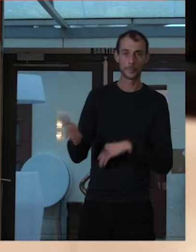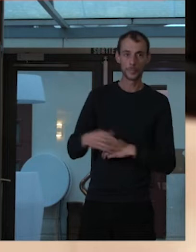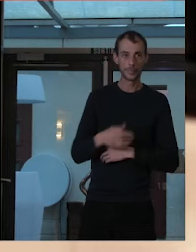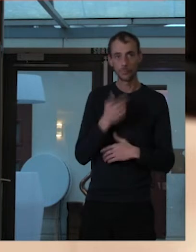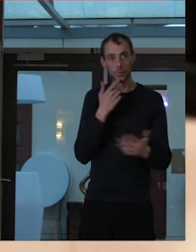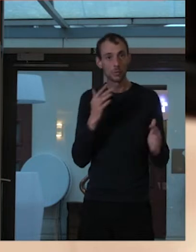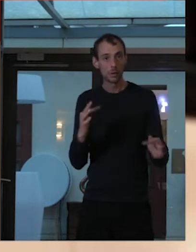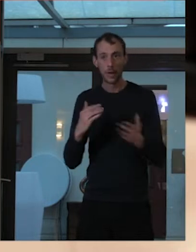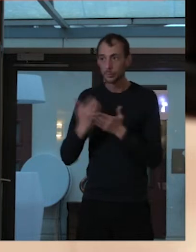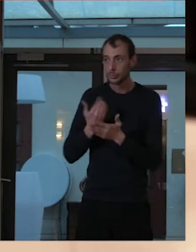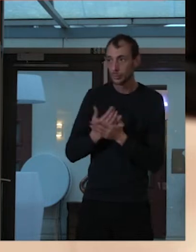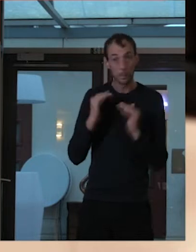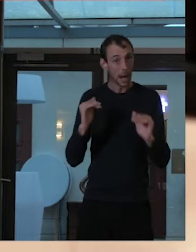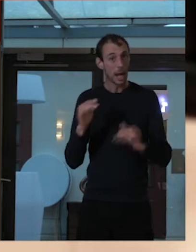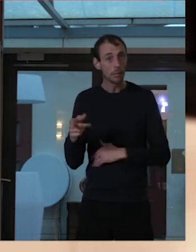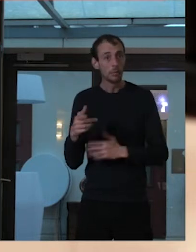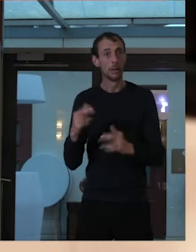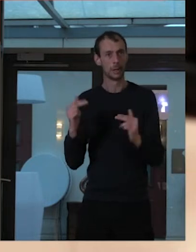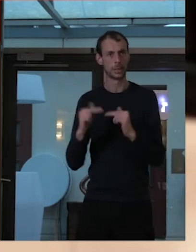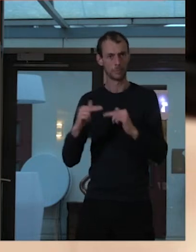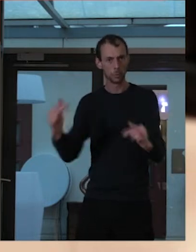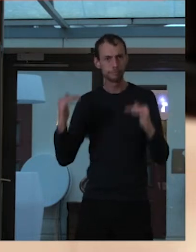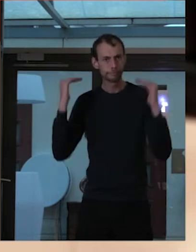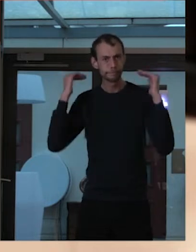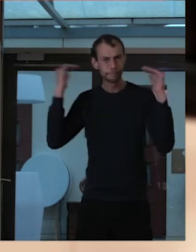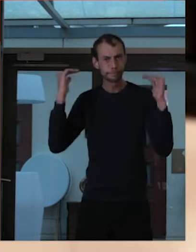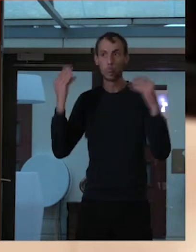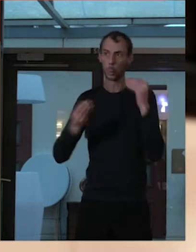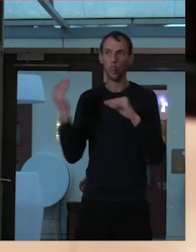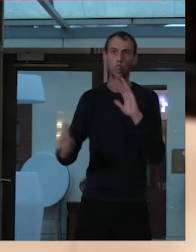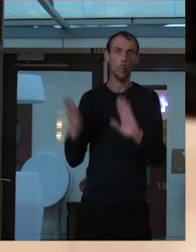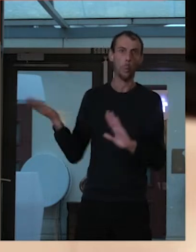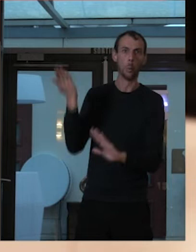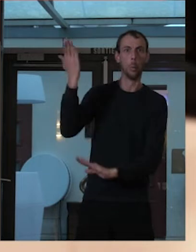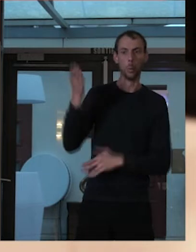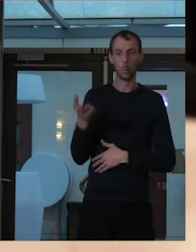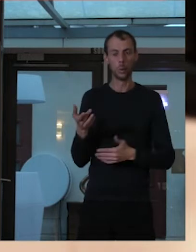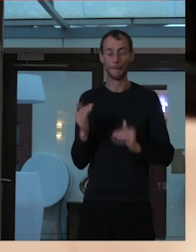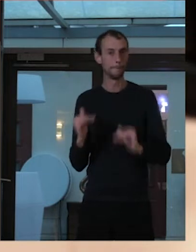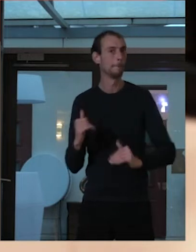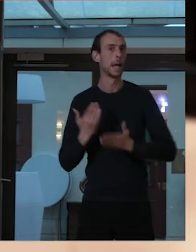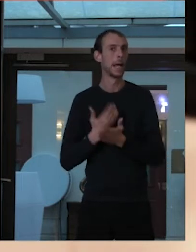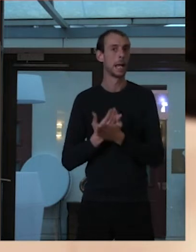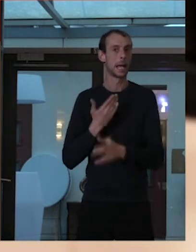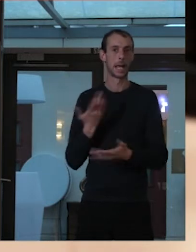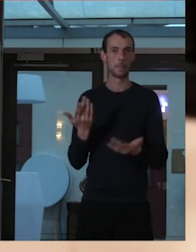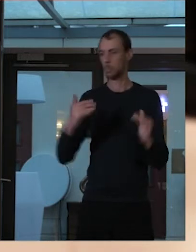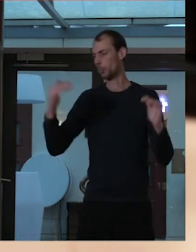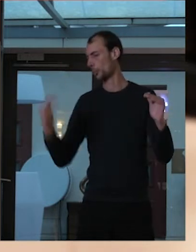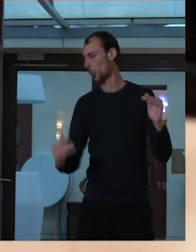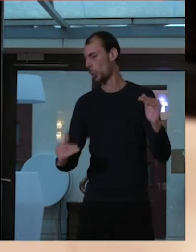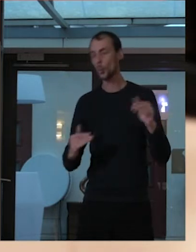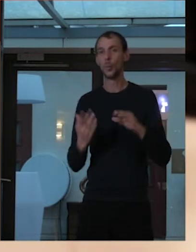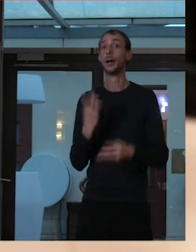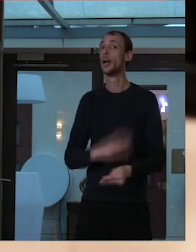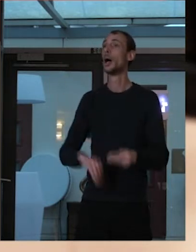revenu, même en jouant à haut niveau ou à très haut niveau. Et elles ont l'obligation, entre guillemets, parce qu'il est à